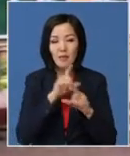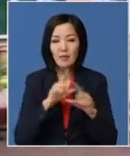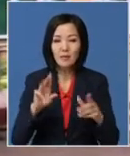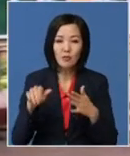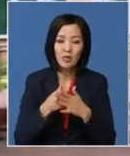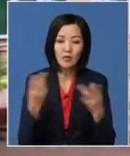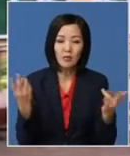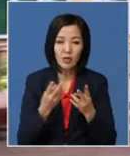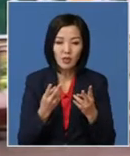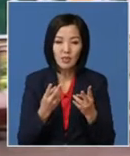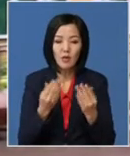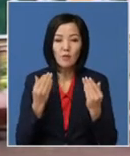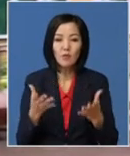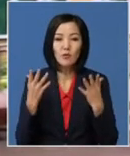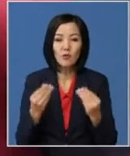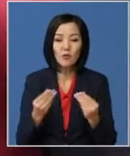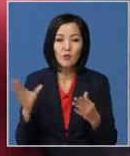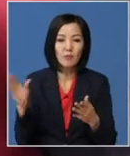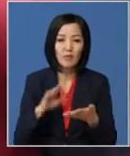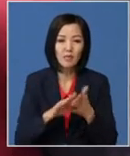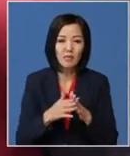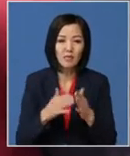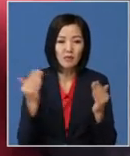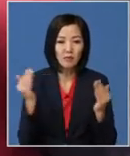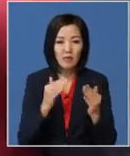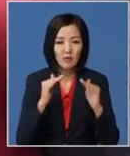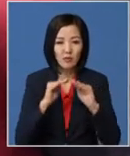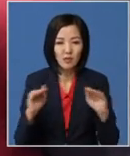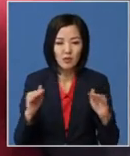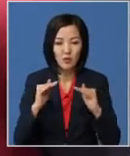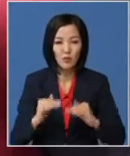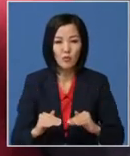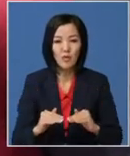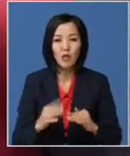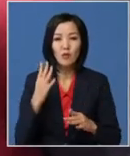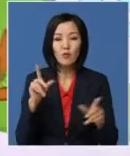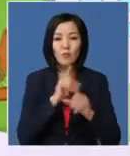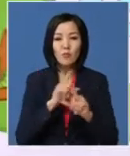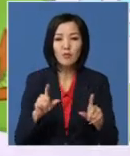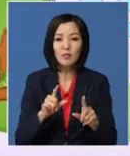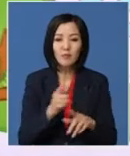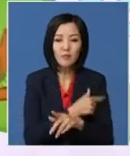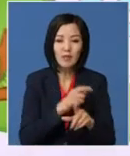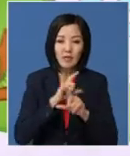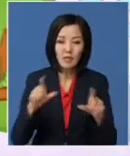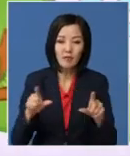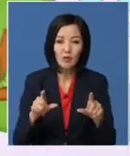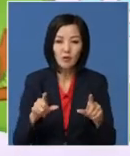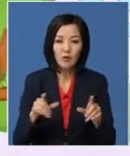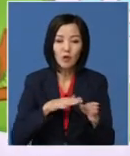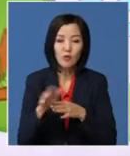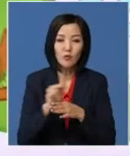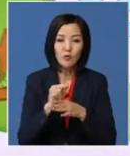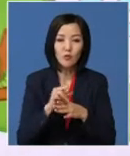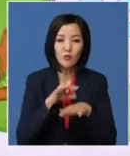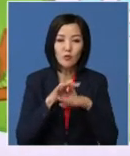жаңартуды қажет етеді. Бүгінгі күні барларының жағдайы сын көтермейді. Қала басшысы Текеліде 4 мектеп дәрігерлік амбулаторияға күрделі жөндеу